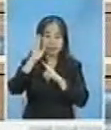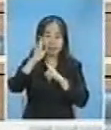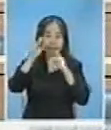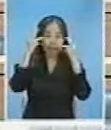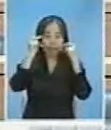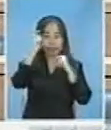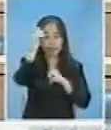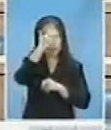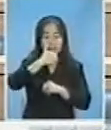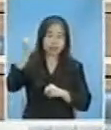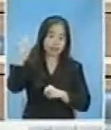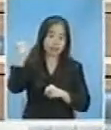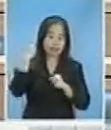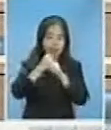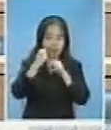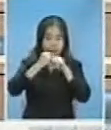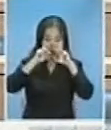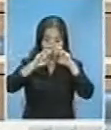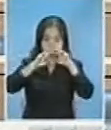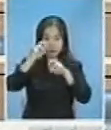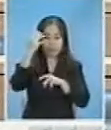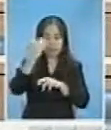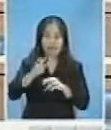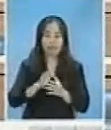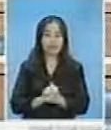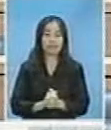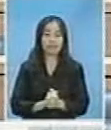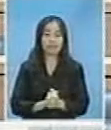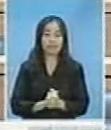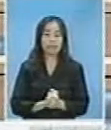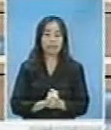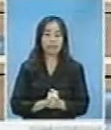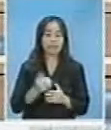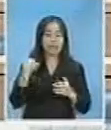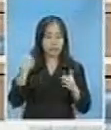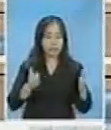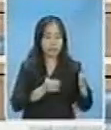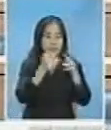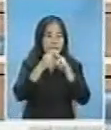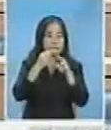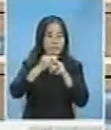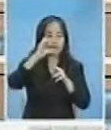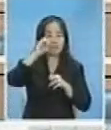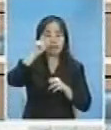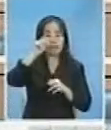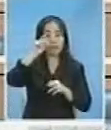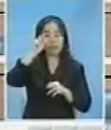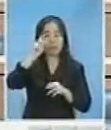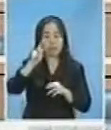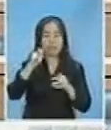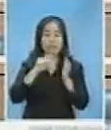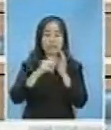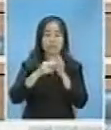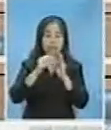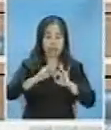ะได้ทำการศึกษาไว้คลองระโนดคลองโคกทองถือเป็นหัวใจหลักครับของอำเภอระ